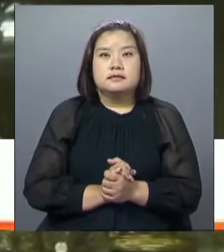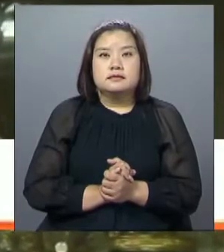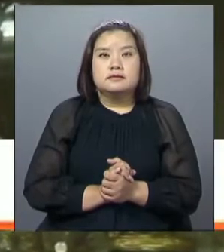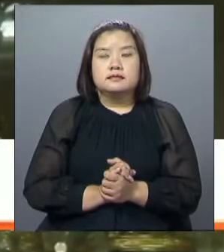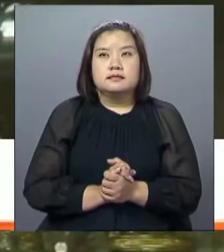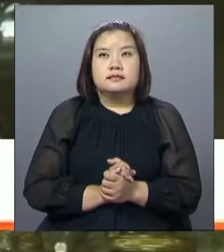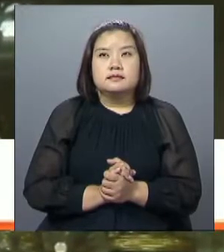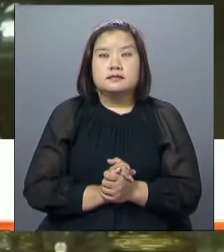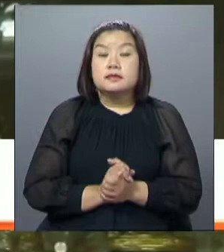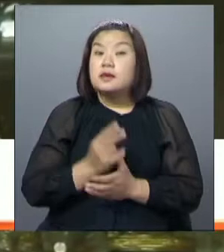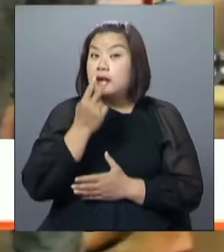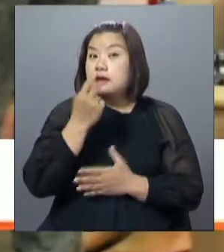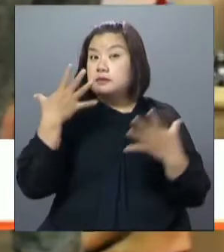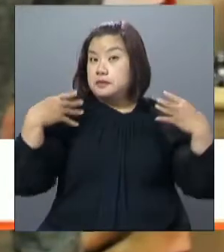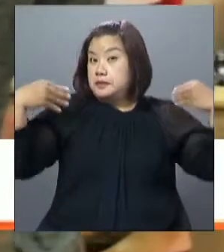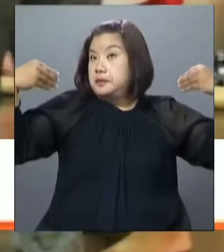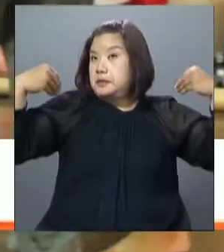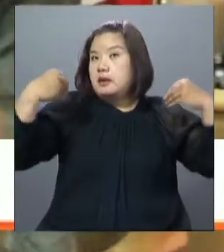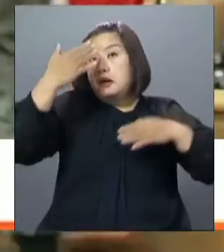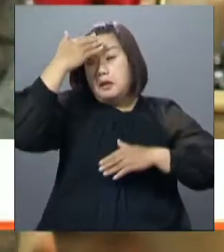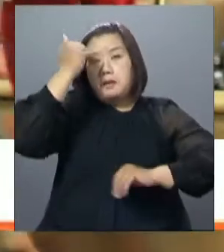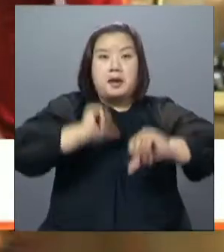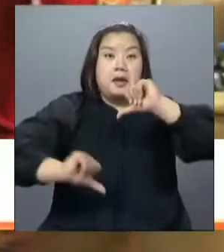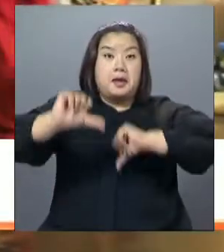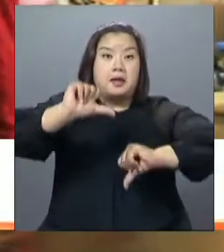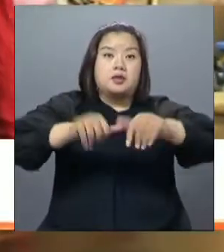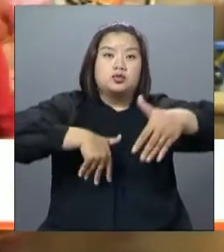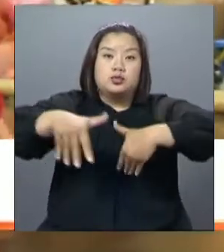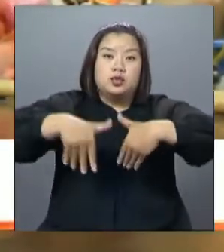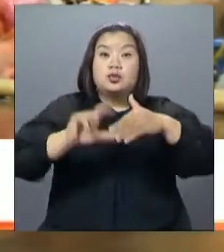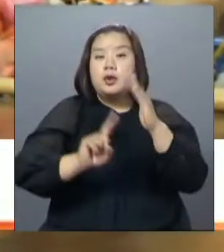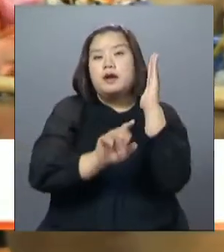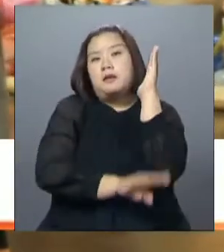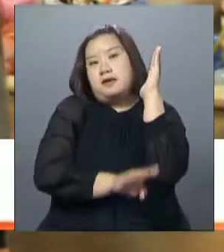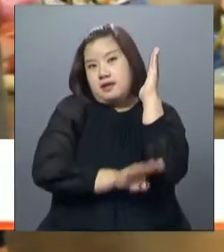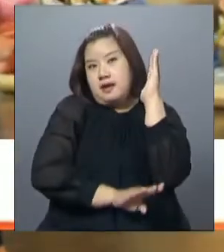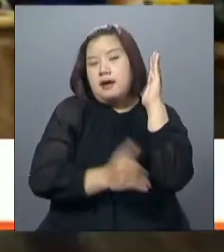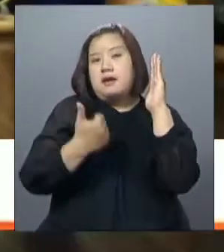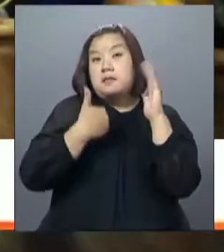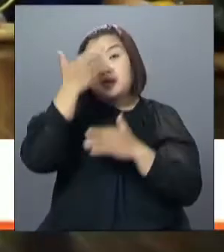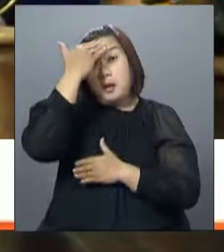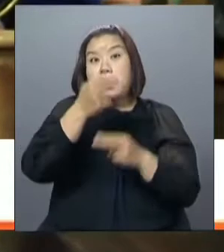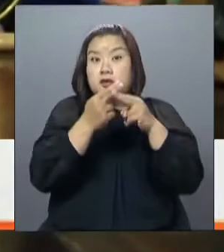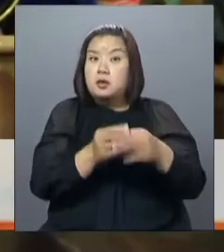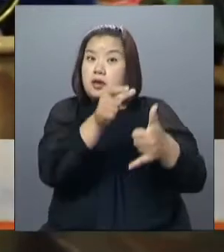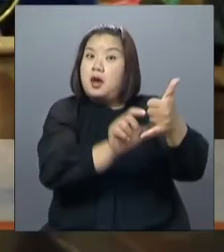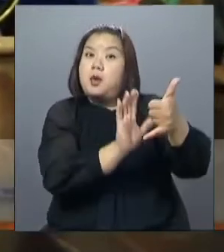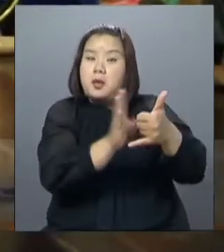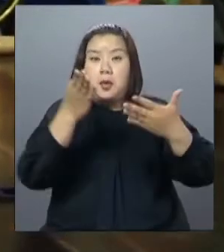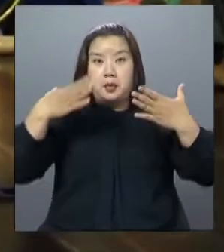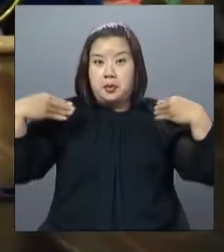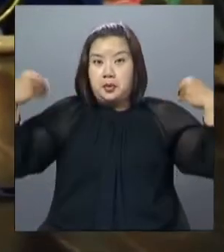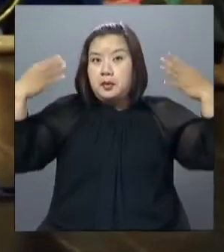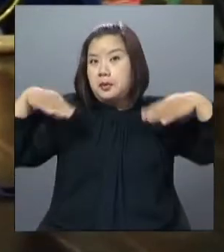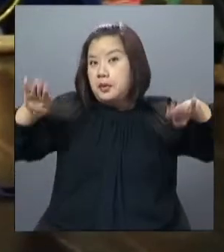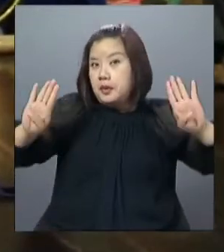มโนราเป็นศิลปะการแสดงพื้นบ้านอย่างหนึ่งของภาคใต้และมีท่ารำที่เป็นเอกลักษณ์การรำมโนราตัวอ่อนของเ